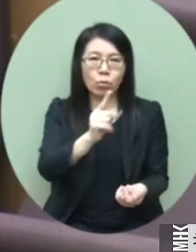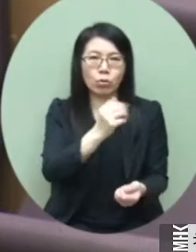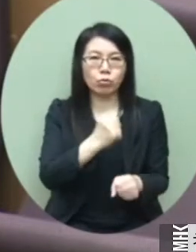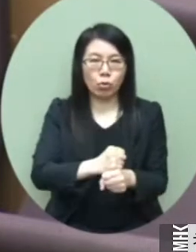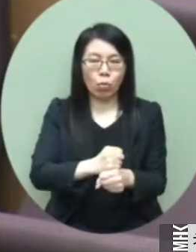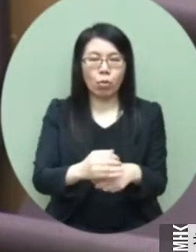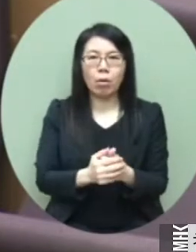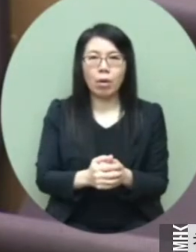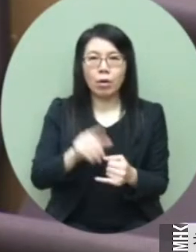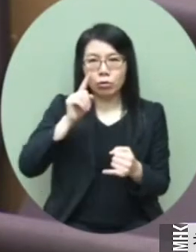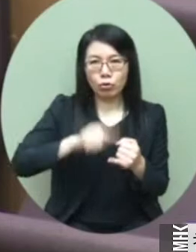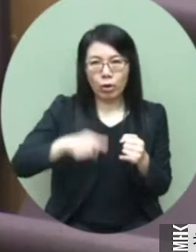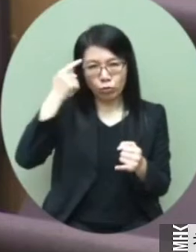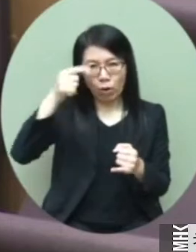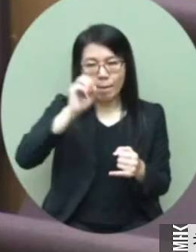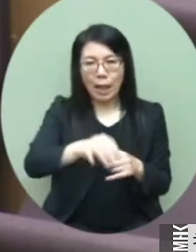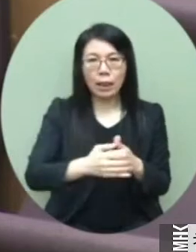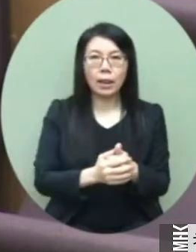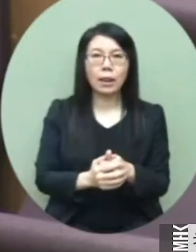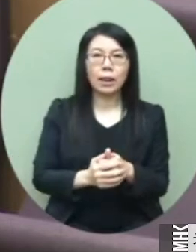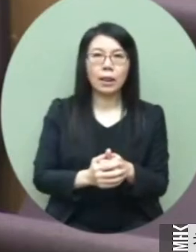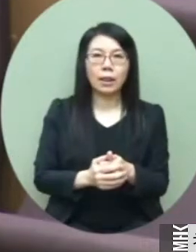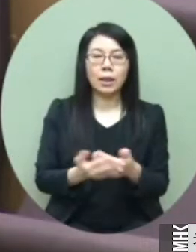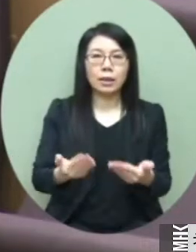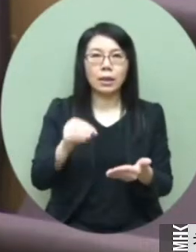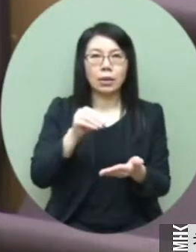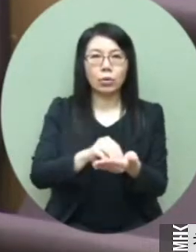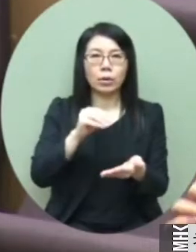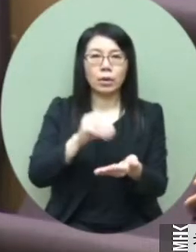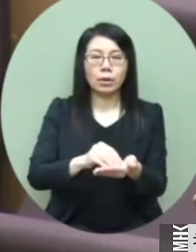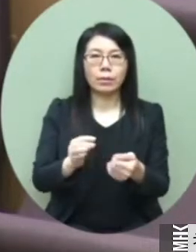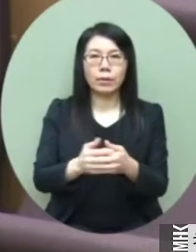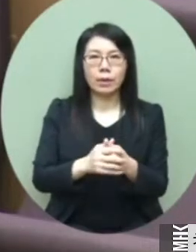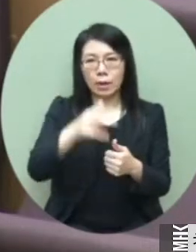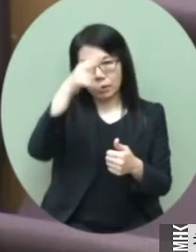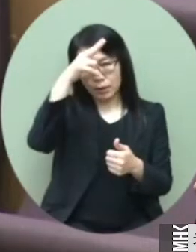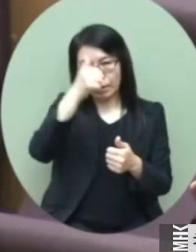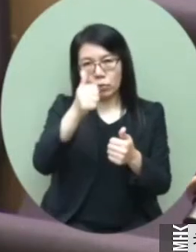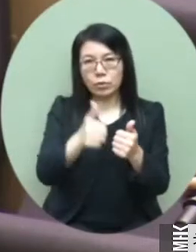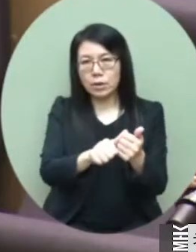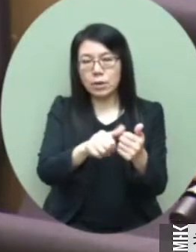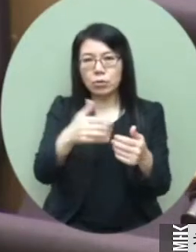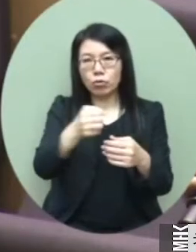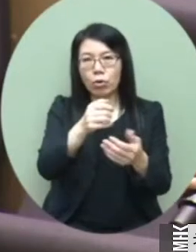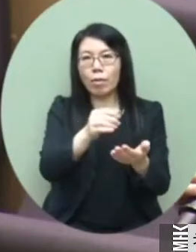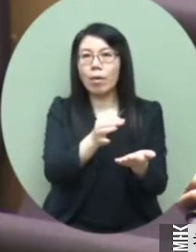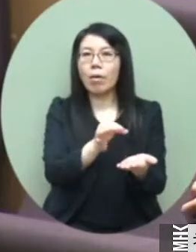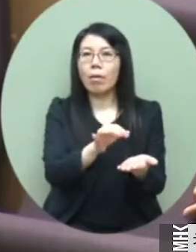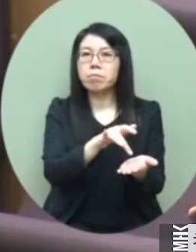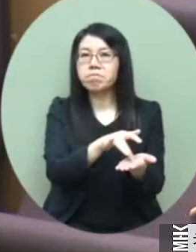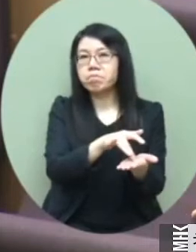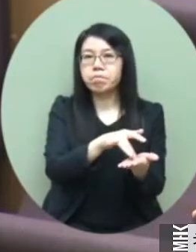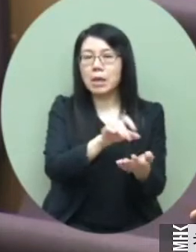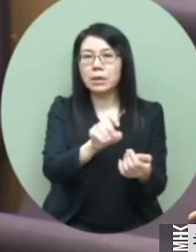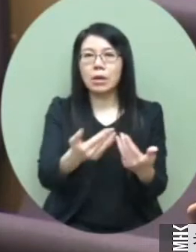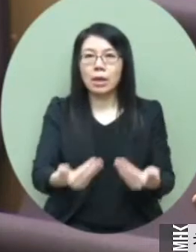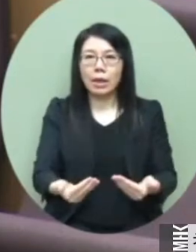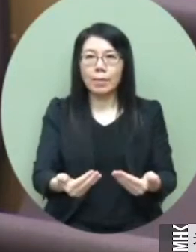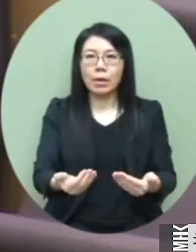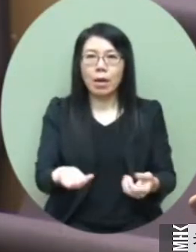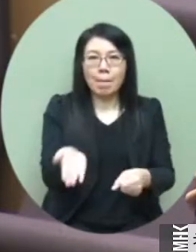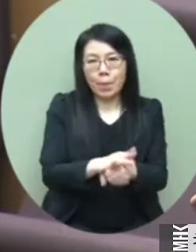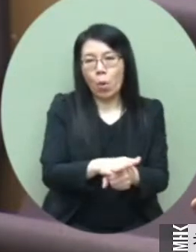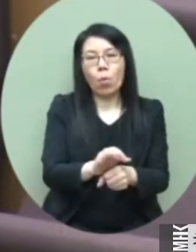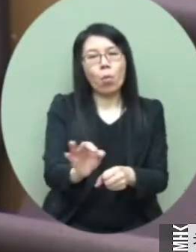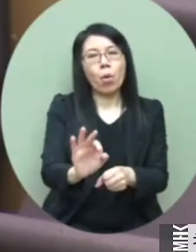咧？最後都想問翻而家話即係決定政務司司長呢個位就繼續喺今屆任期內就唔